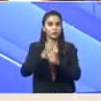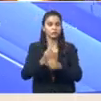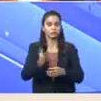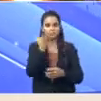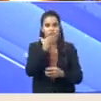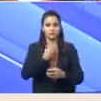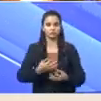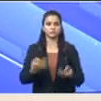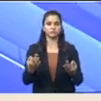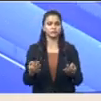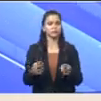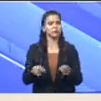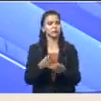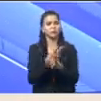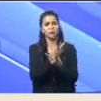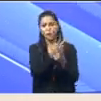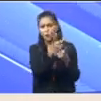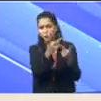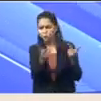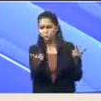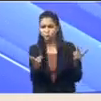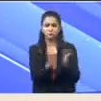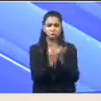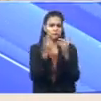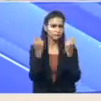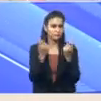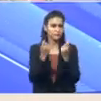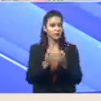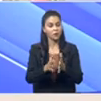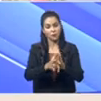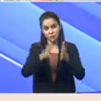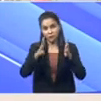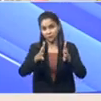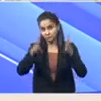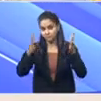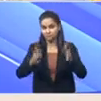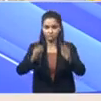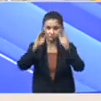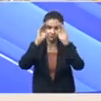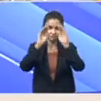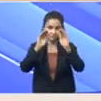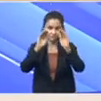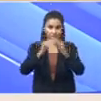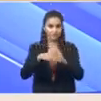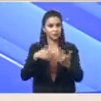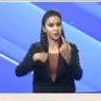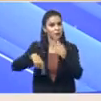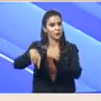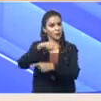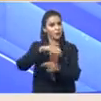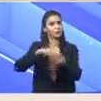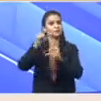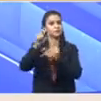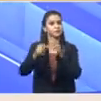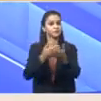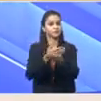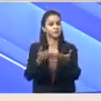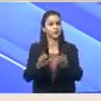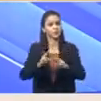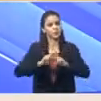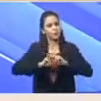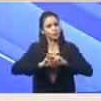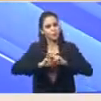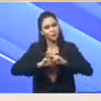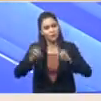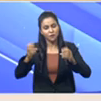जयंती और सभी पर्वों की बहुत बहुत शुभकामनाएं। आप सभी पूरे उत्साह